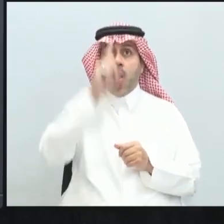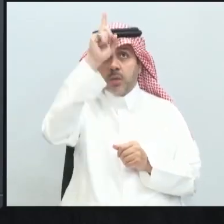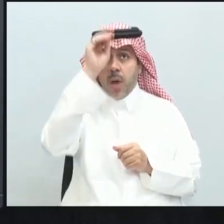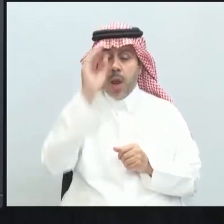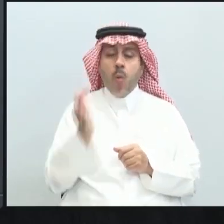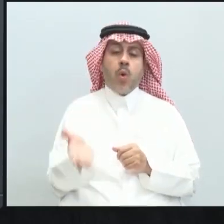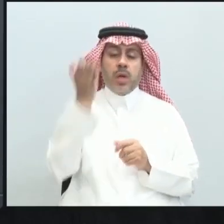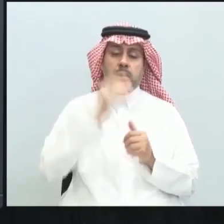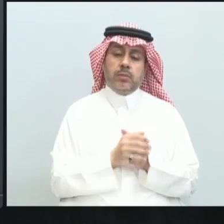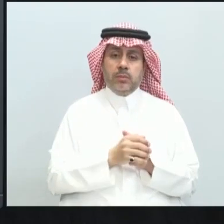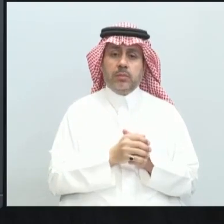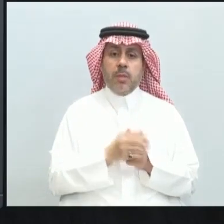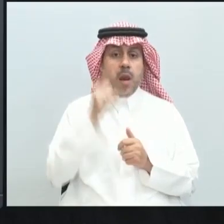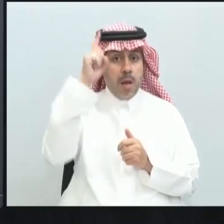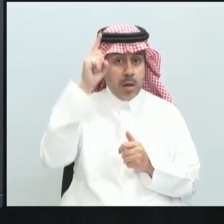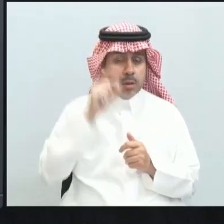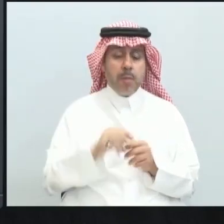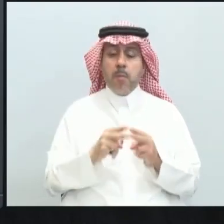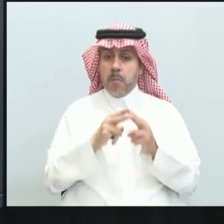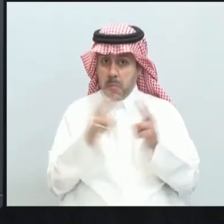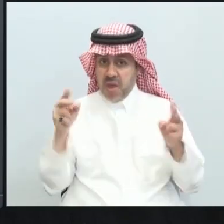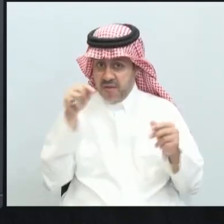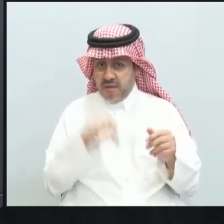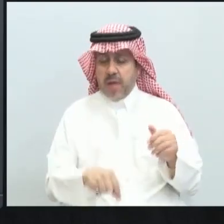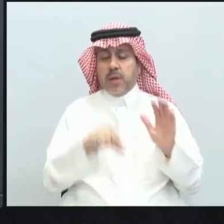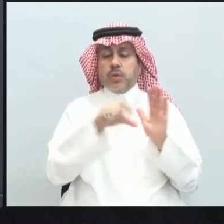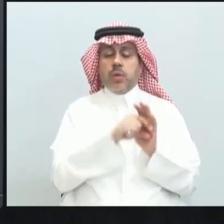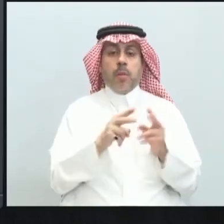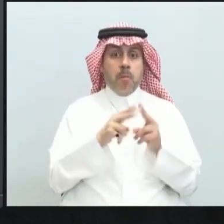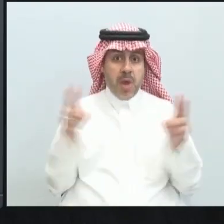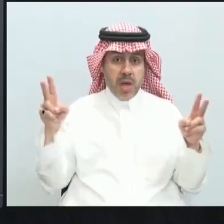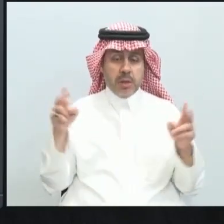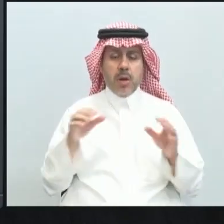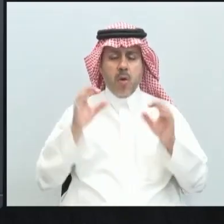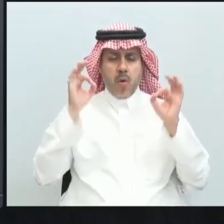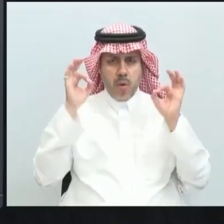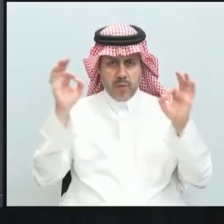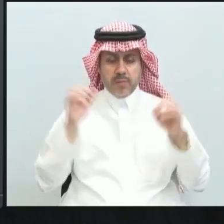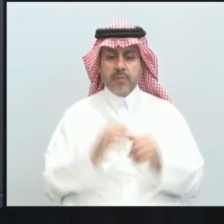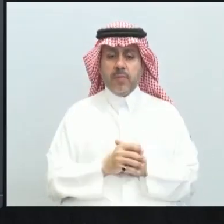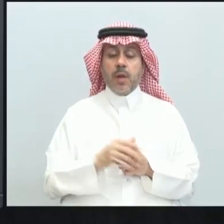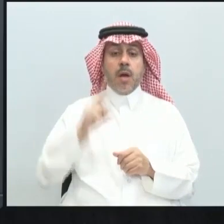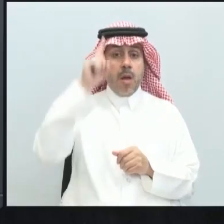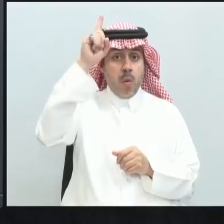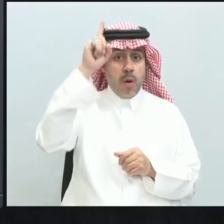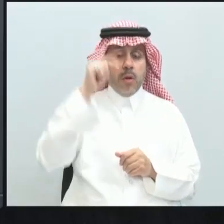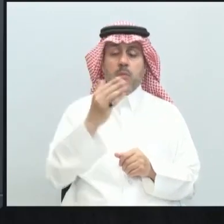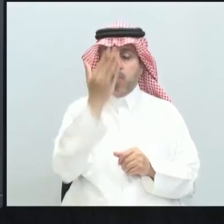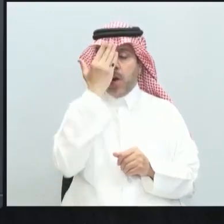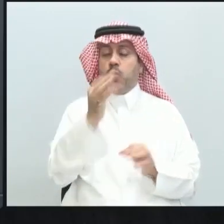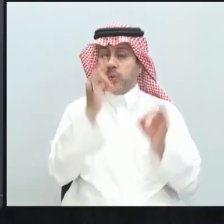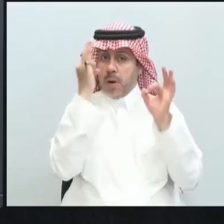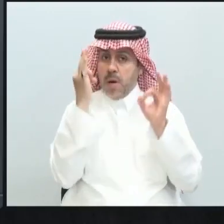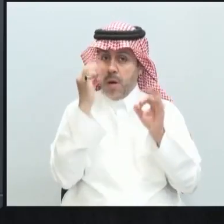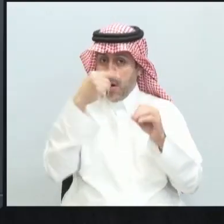سبحانه وتعالى فالله جل وعلا بين في هذه السوره بيانا شافيا كافيا انه جل وعلا هو المعبود